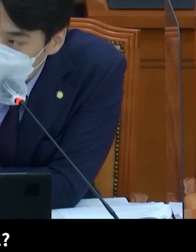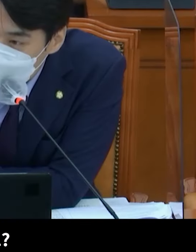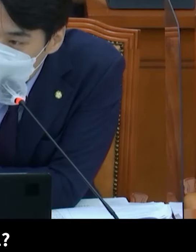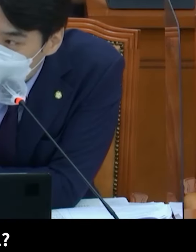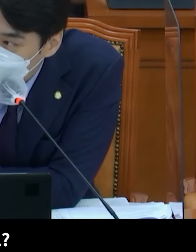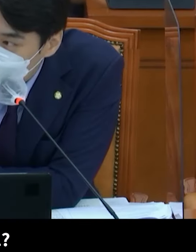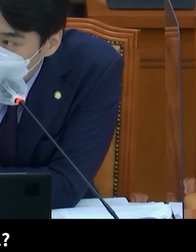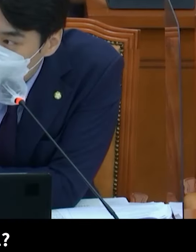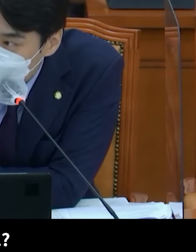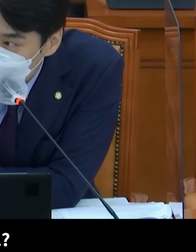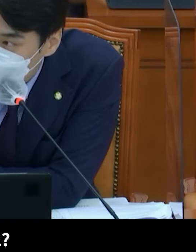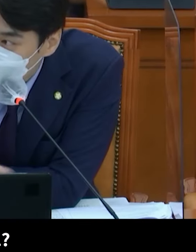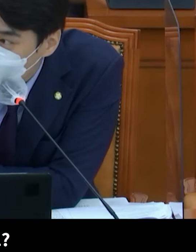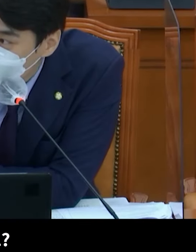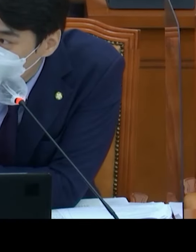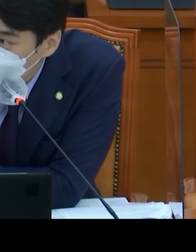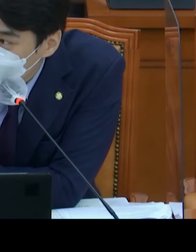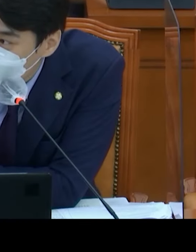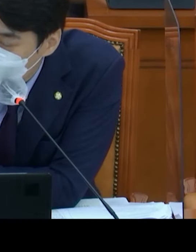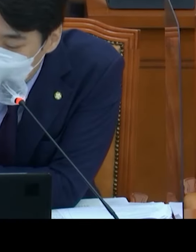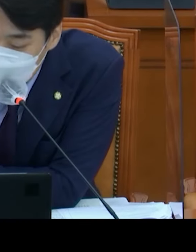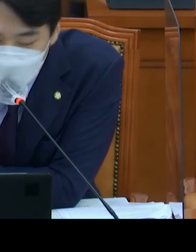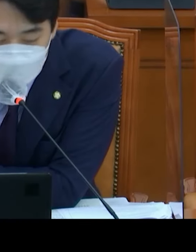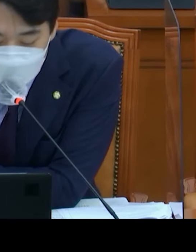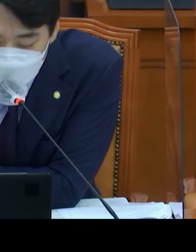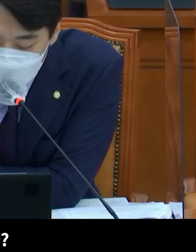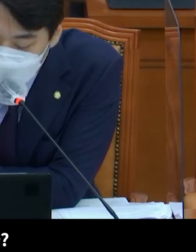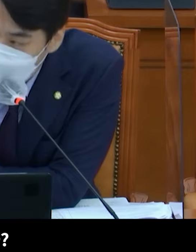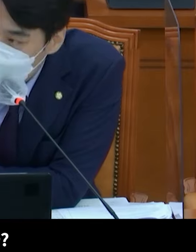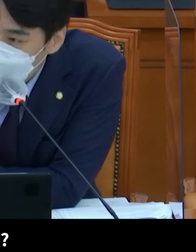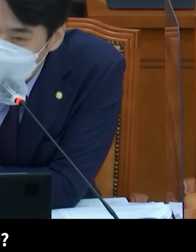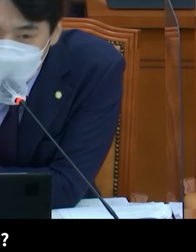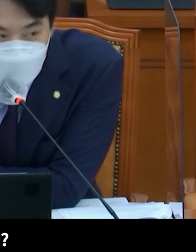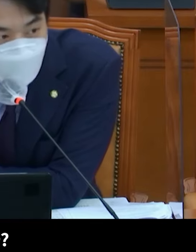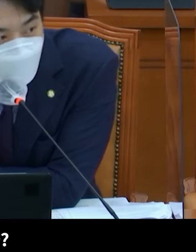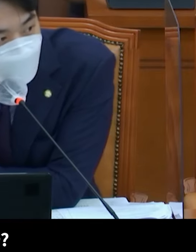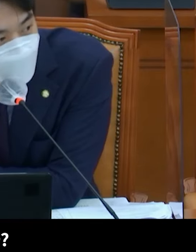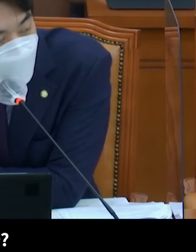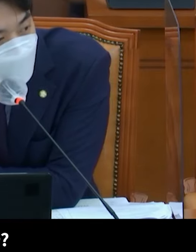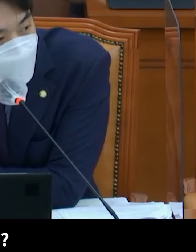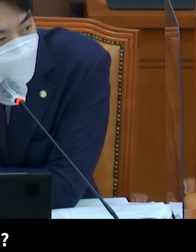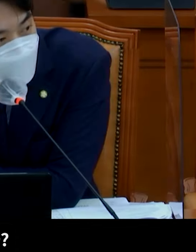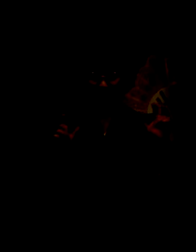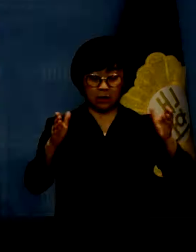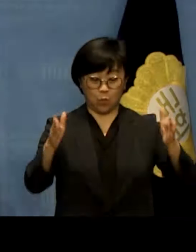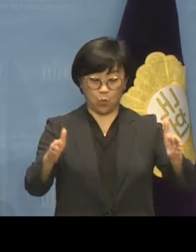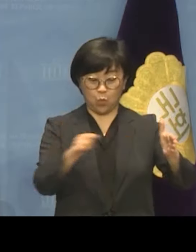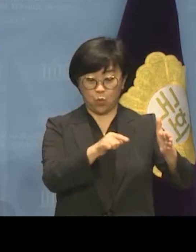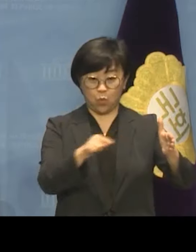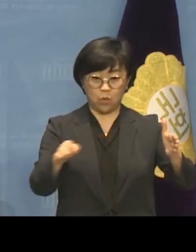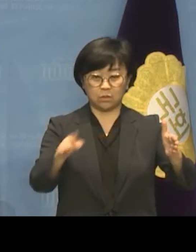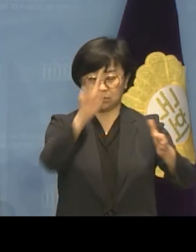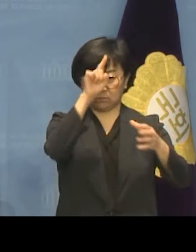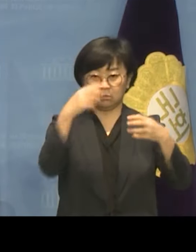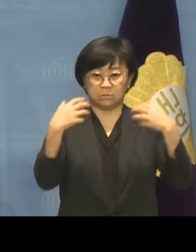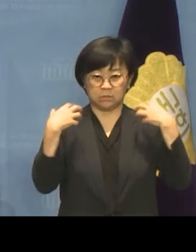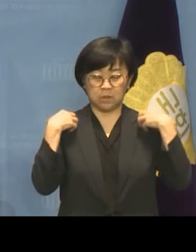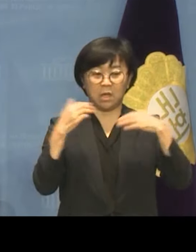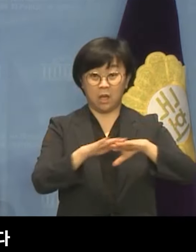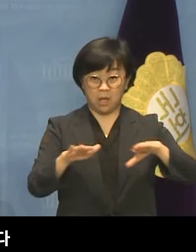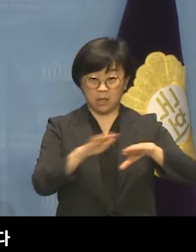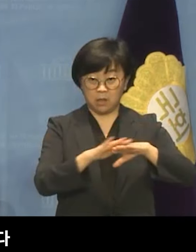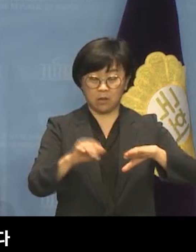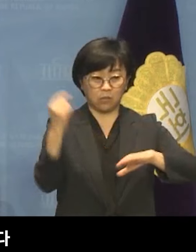폐지를 하기 위해서 장관에 임명이 되신 거예요? 네. 이런 대답을 하는데 상임위가 지금 필요합니까 저희가? 정부에서는 어떤 대책도